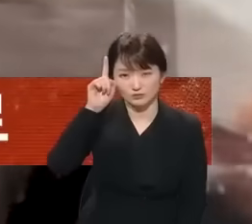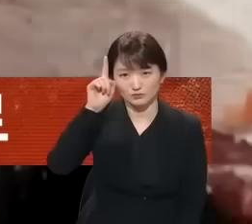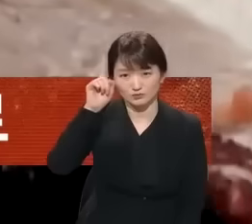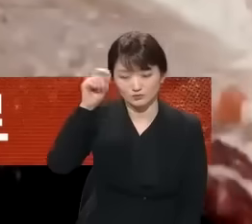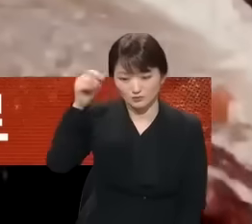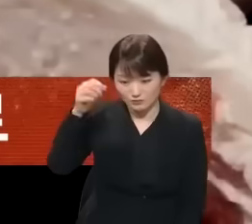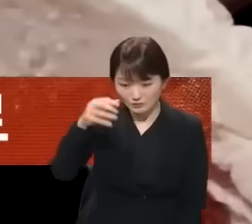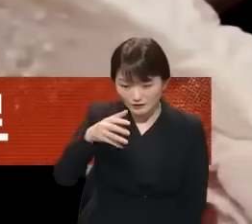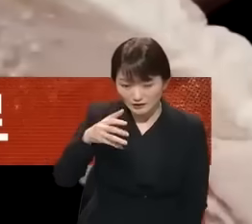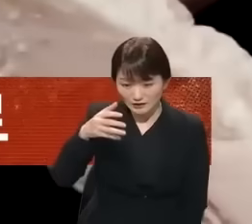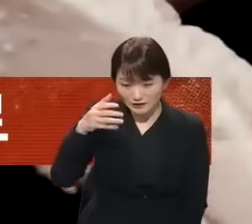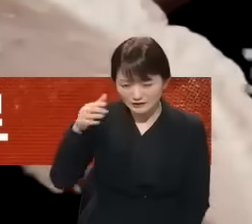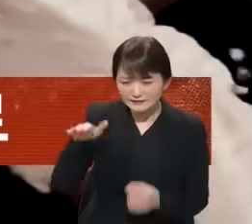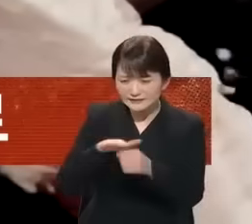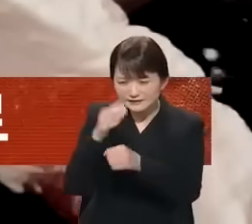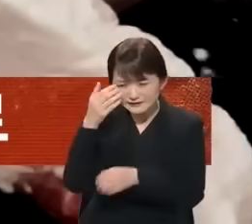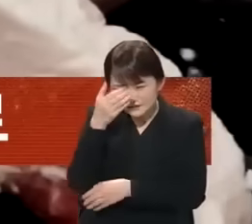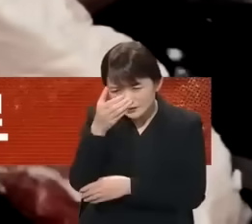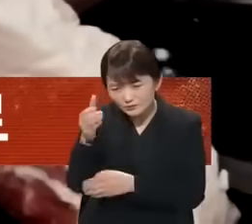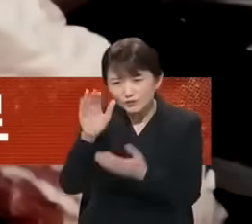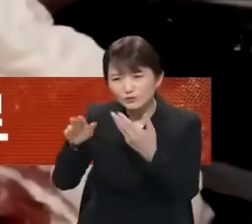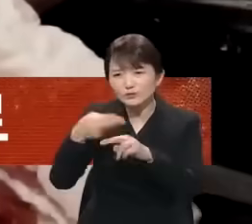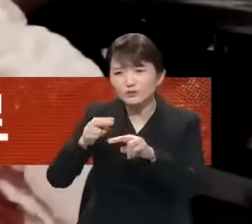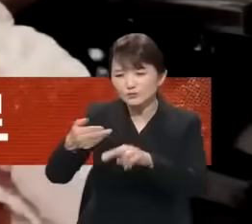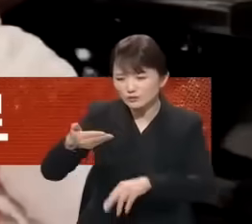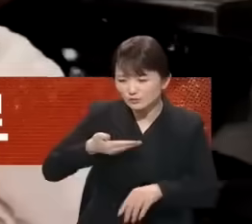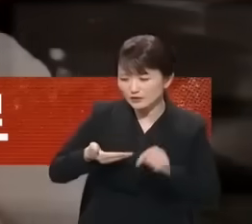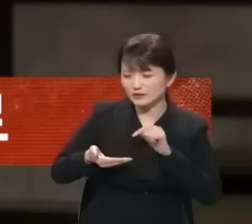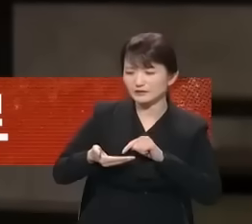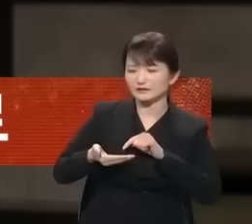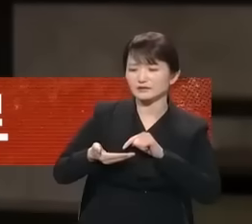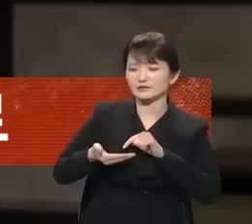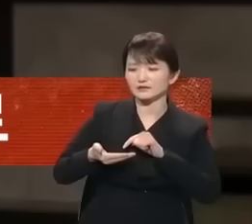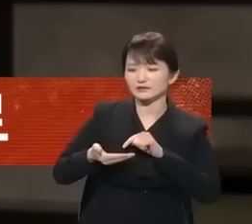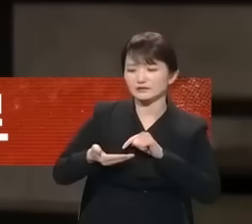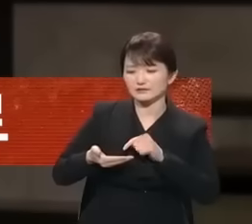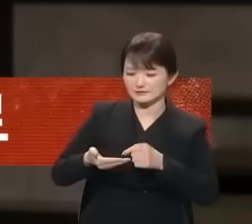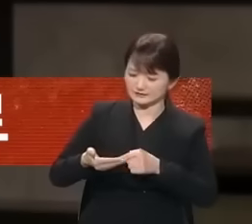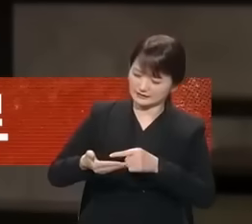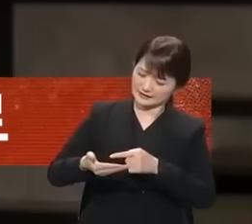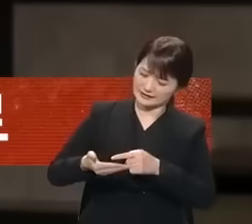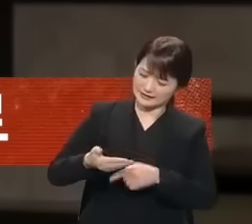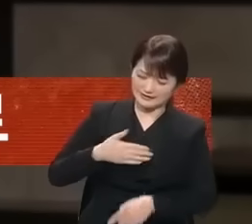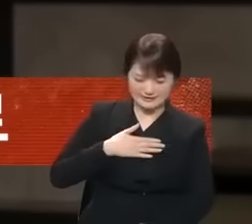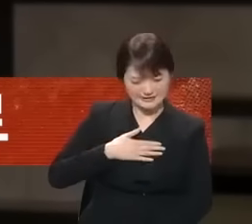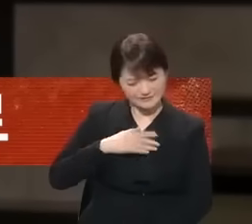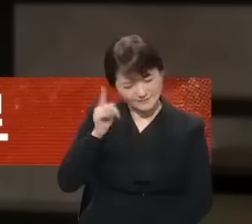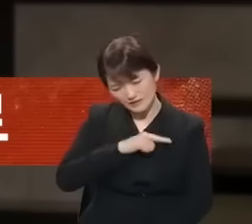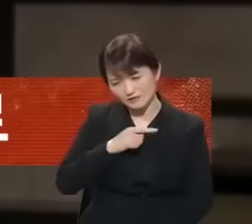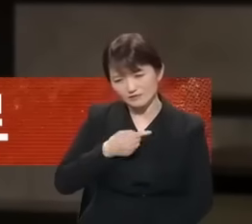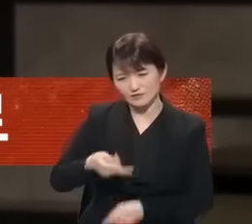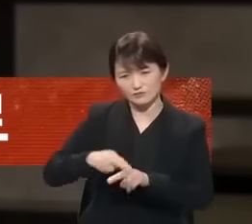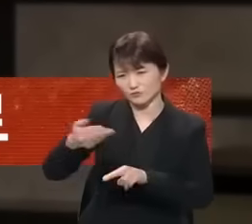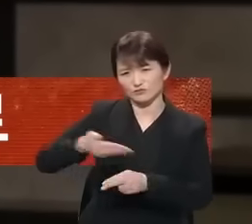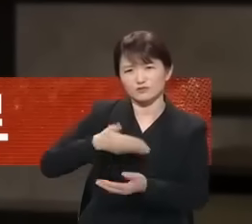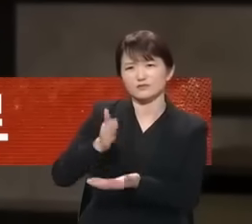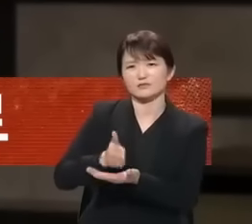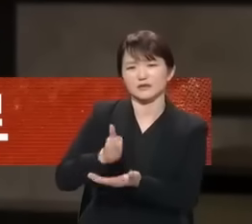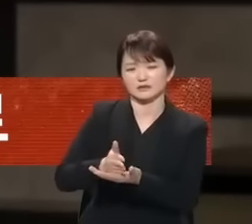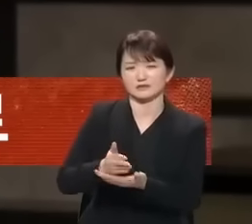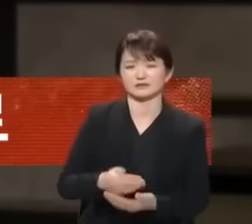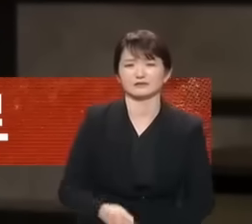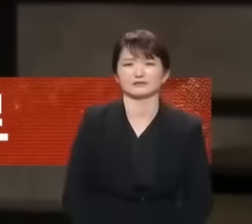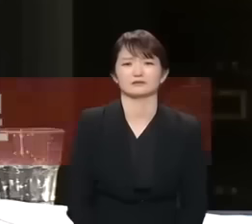하고 기분이 나빴다는 거죠 아예 담을 주시지 말든가 이게 무슨 일이냐 하는 신만 냈다고 이렇게